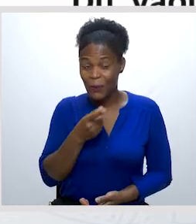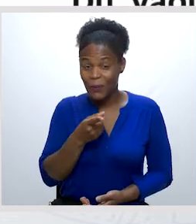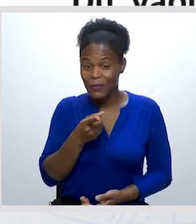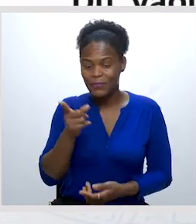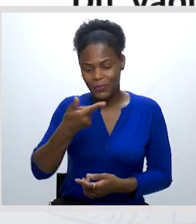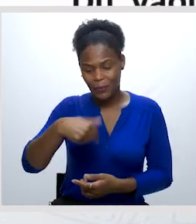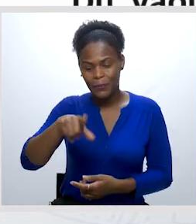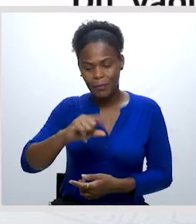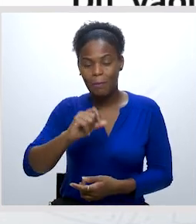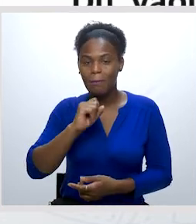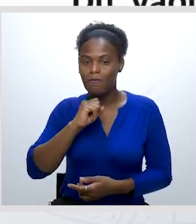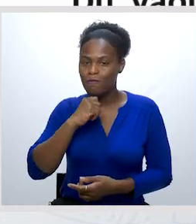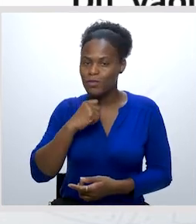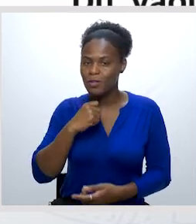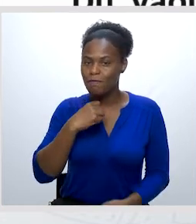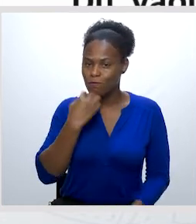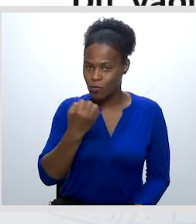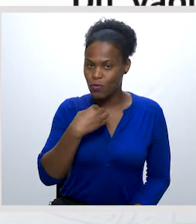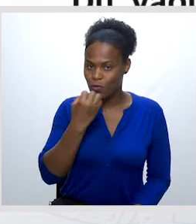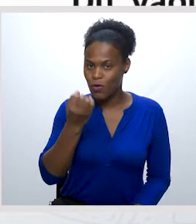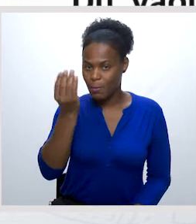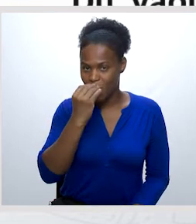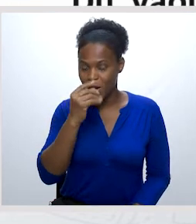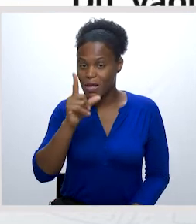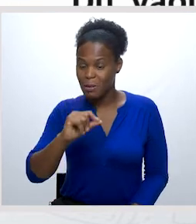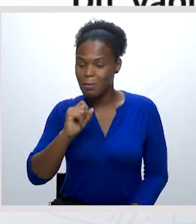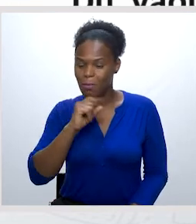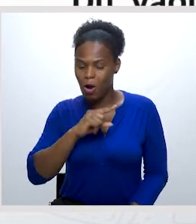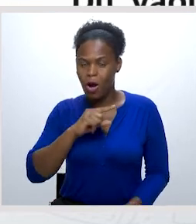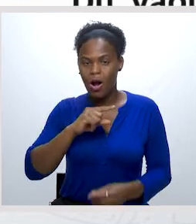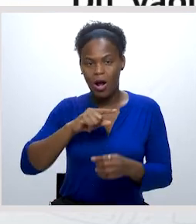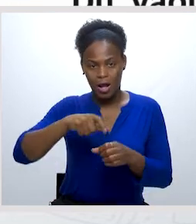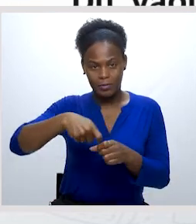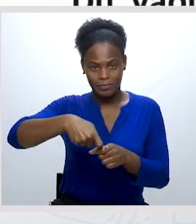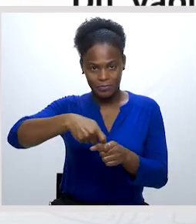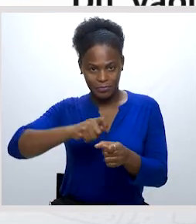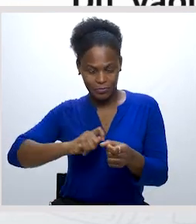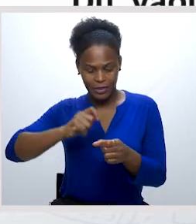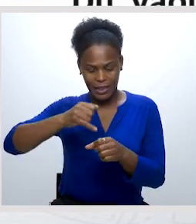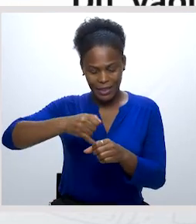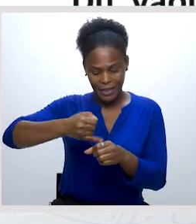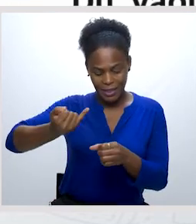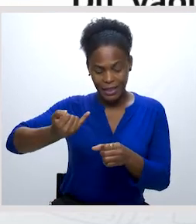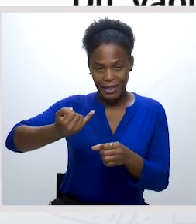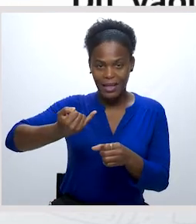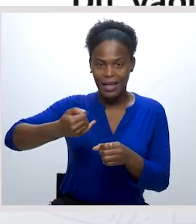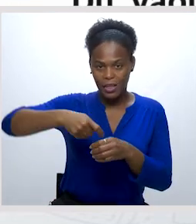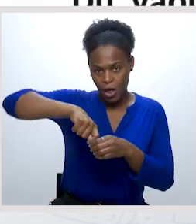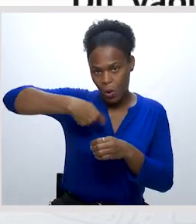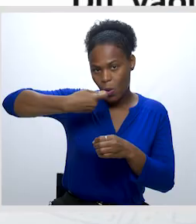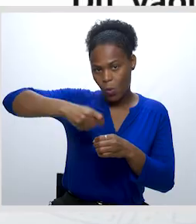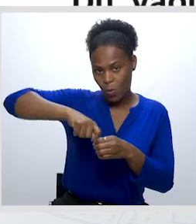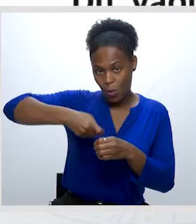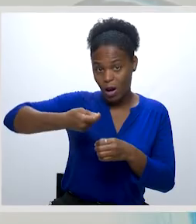On peut manger aussi des fruits. On peut manger du yaourt. Attention, il est